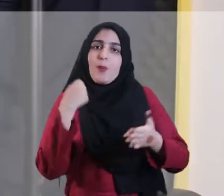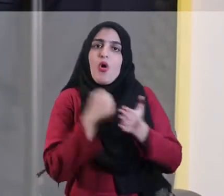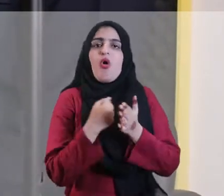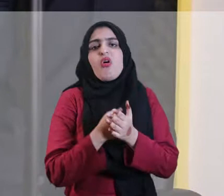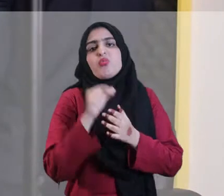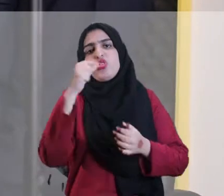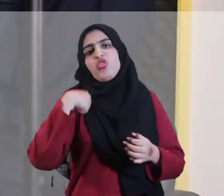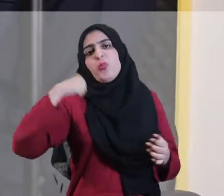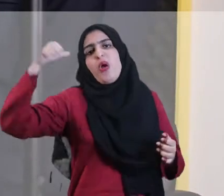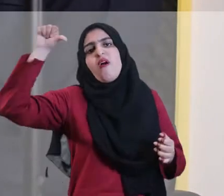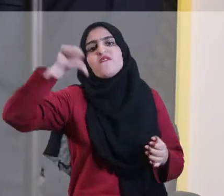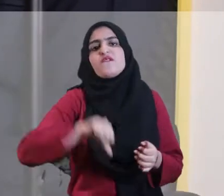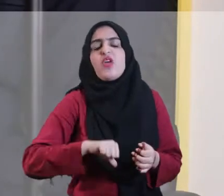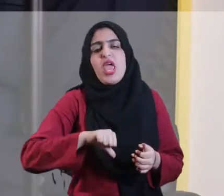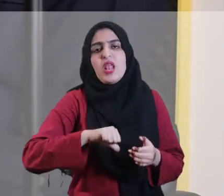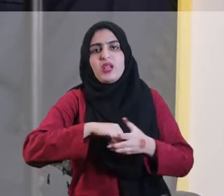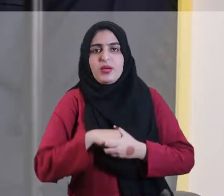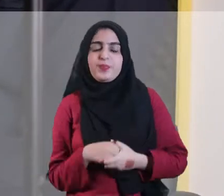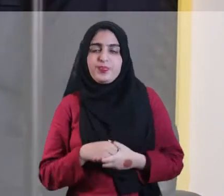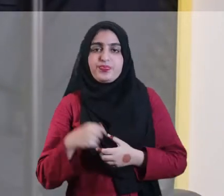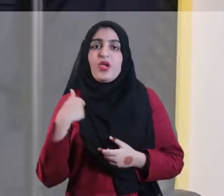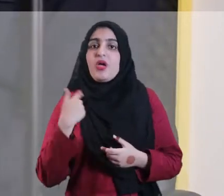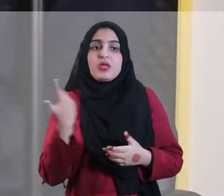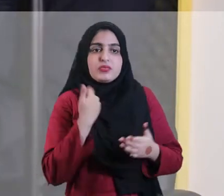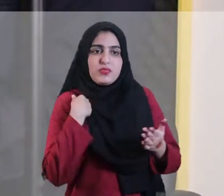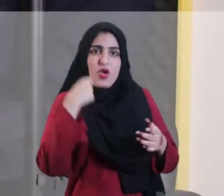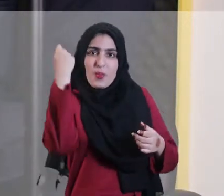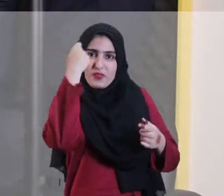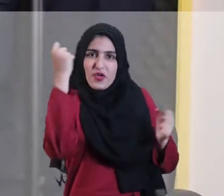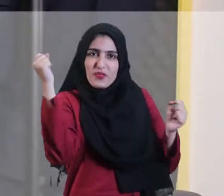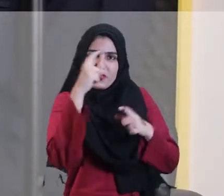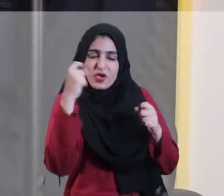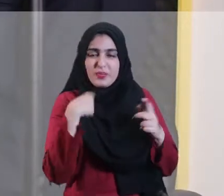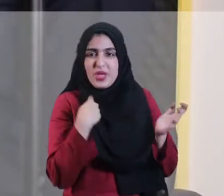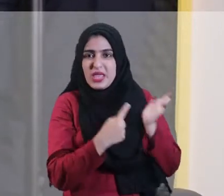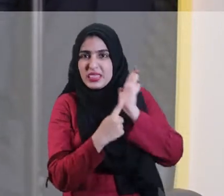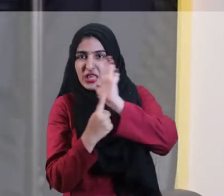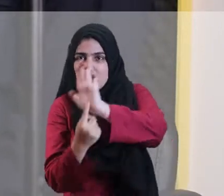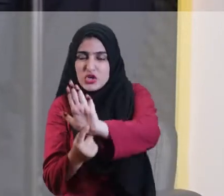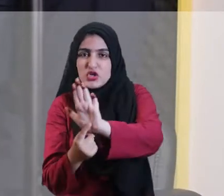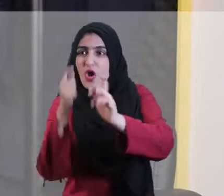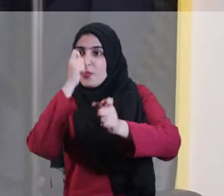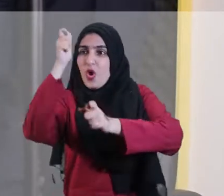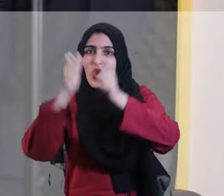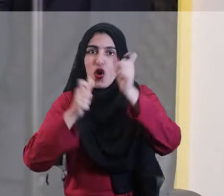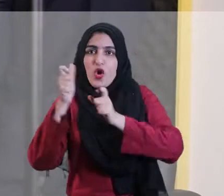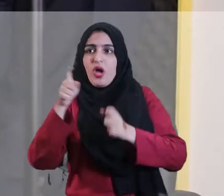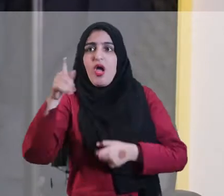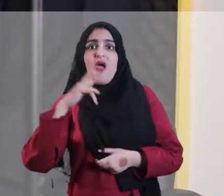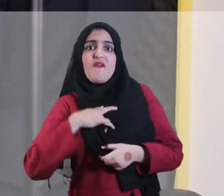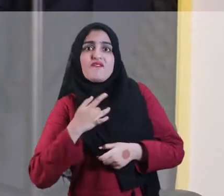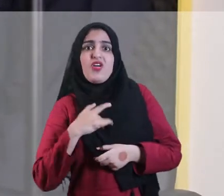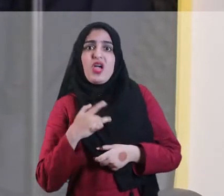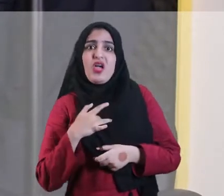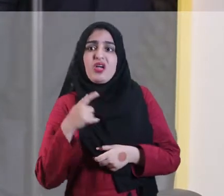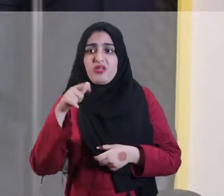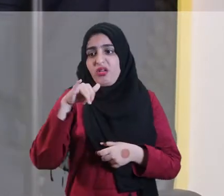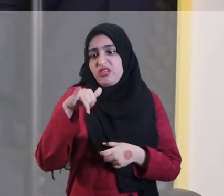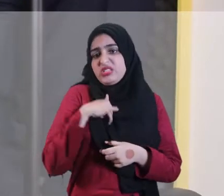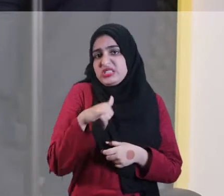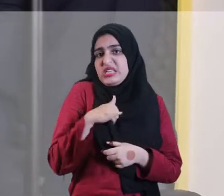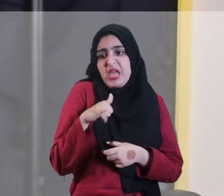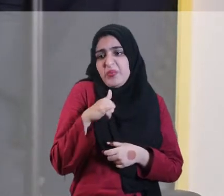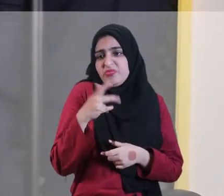में नाकाम हुए इस तरह नाकाम गए कि जिनको दिखाई गई जो जाएंगे इस तरफ लेफ्ट पिछले